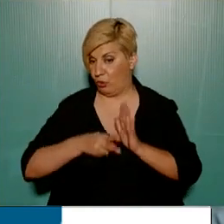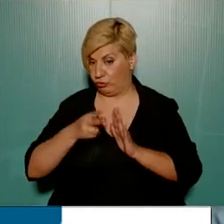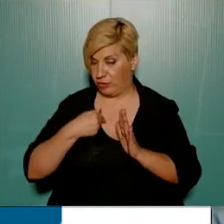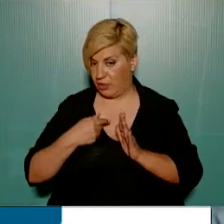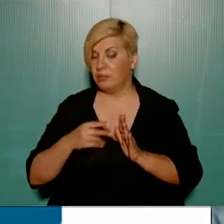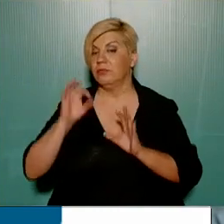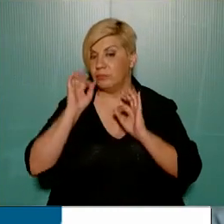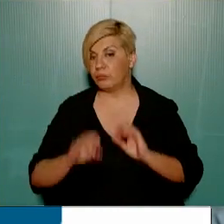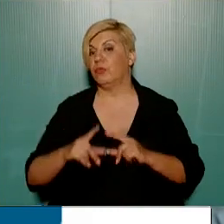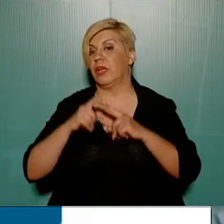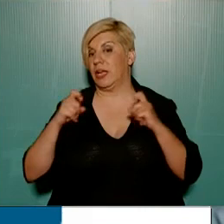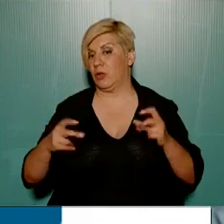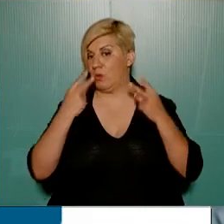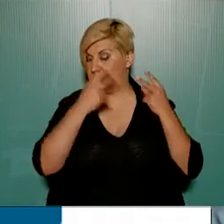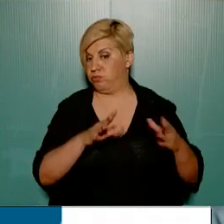ανήκει το τροχαίο υλικό.